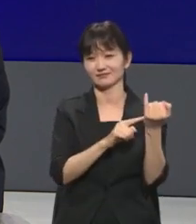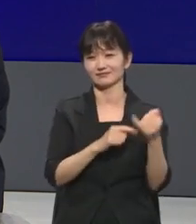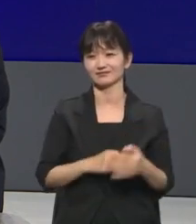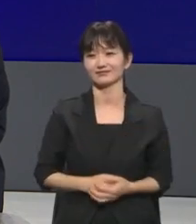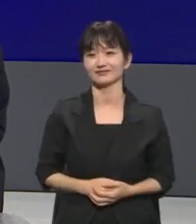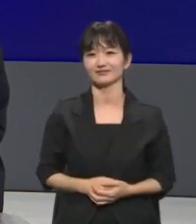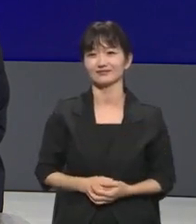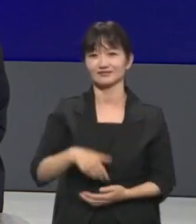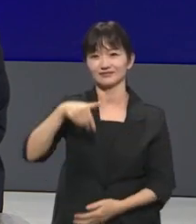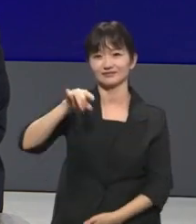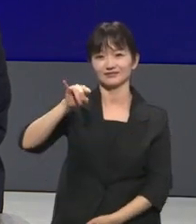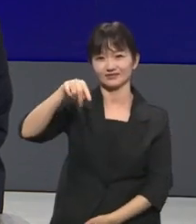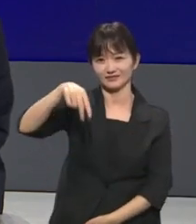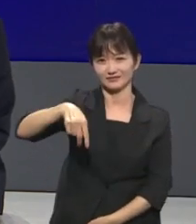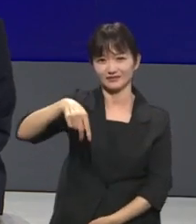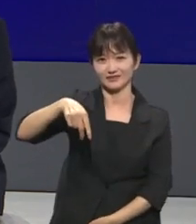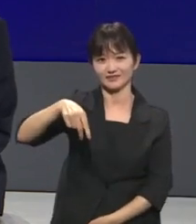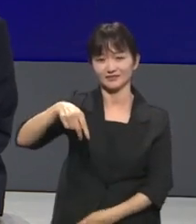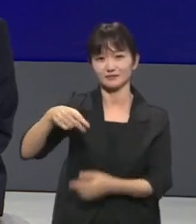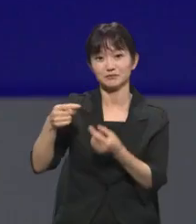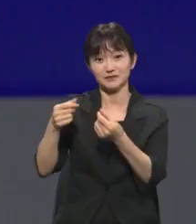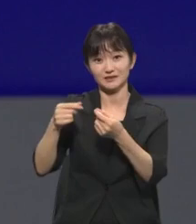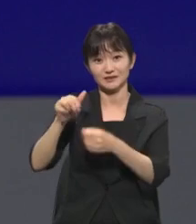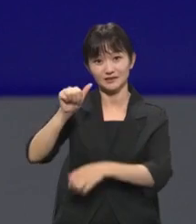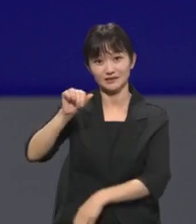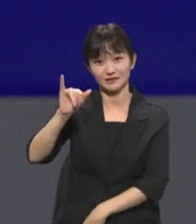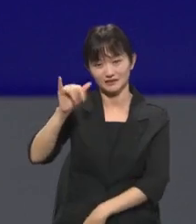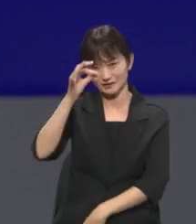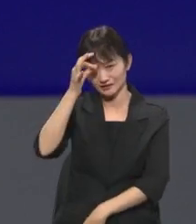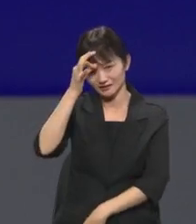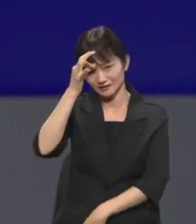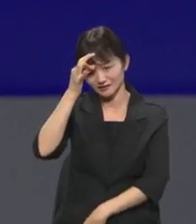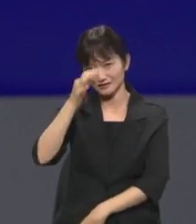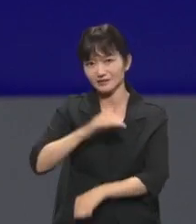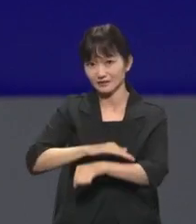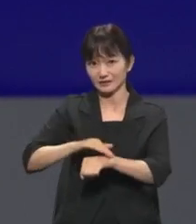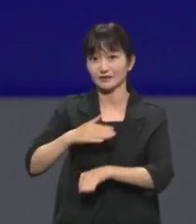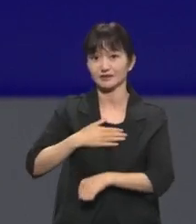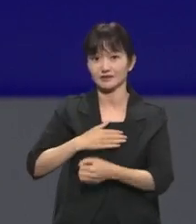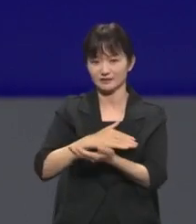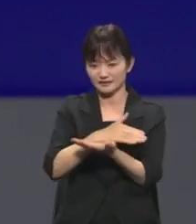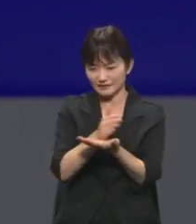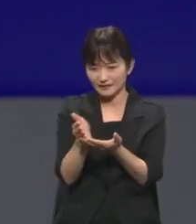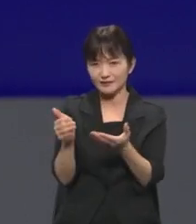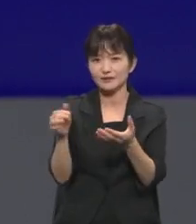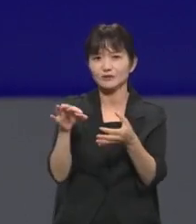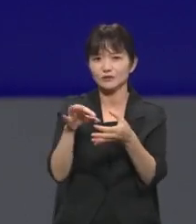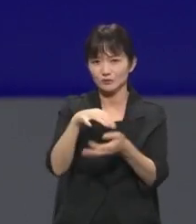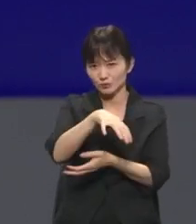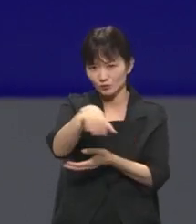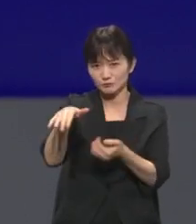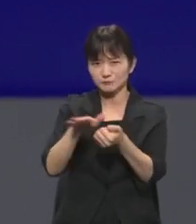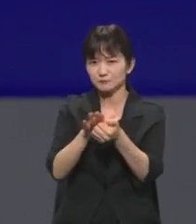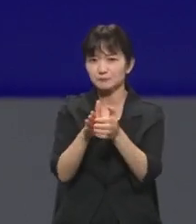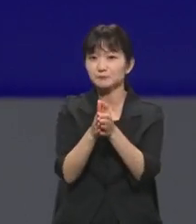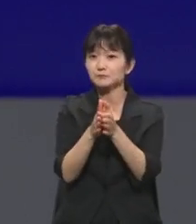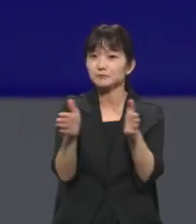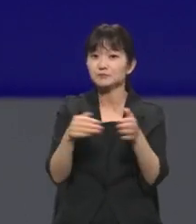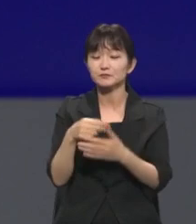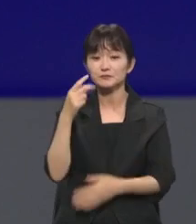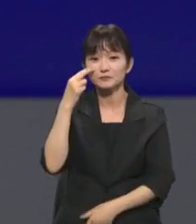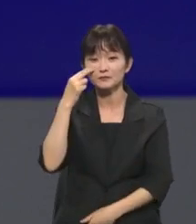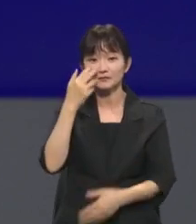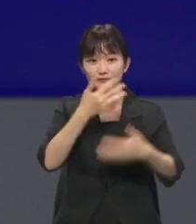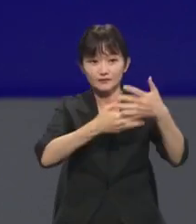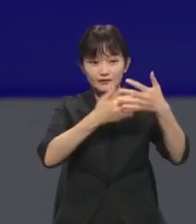그 챗 GPT 같은 대화형 AI 기술이 대중화되면서 다양한 분야에서 이를 이용한 서비스가 출시가 되고 있는데요. 네. 미국에서는